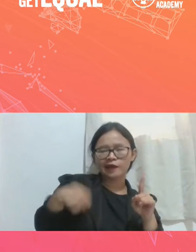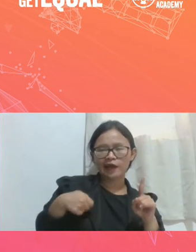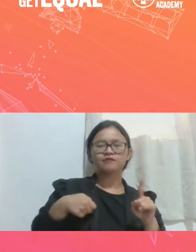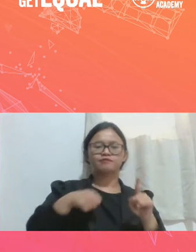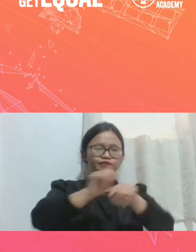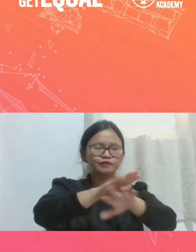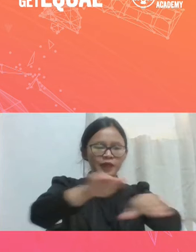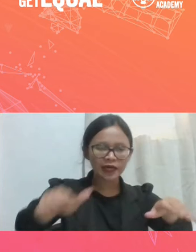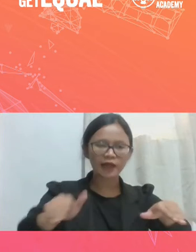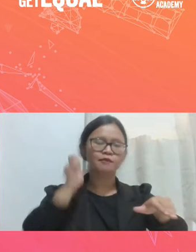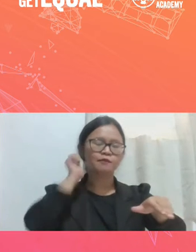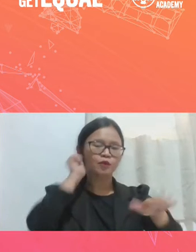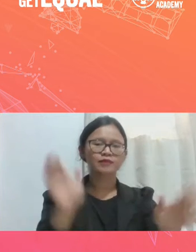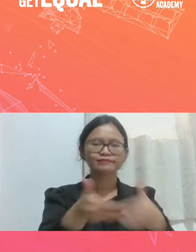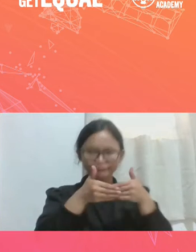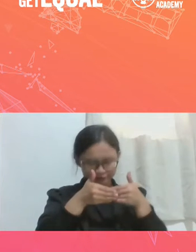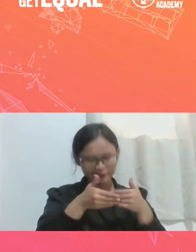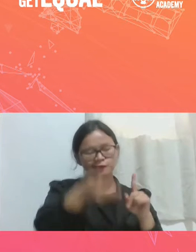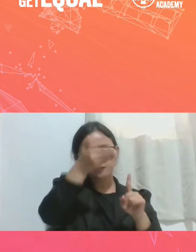Anak,